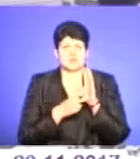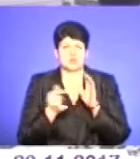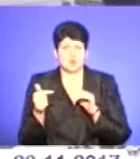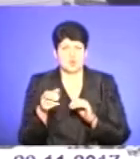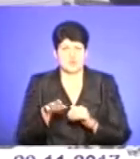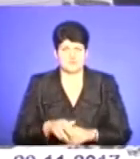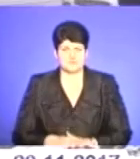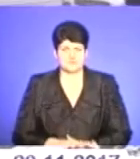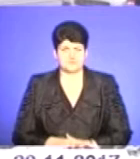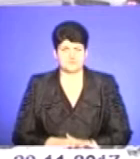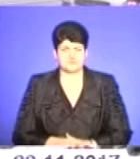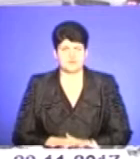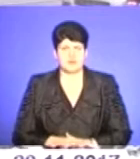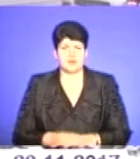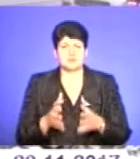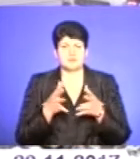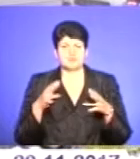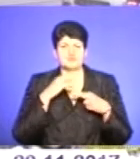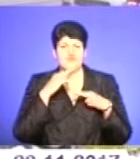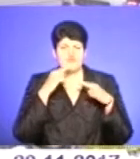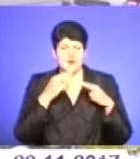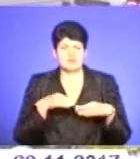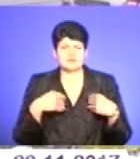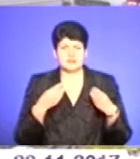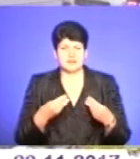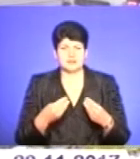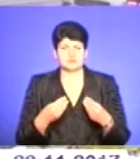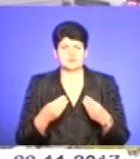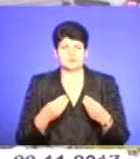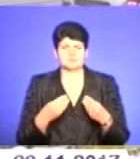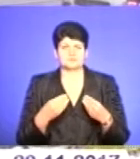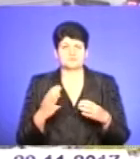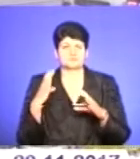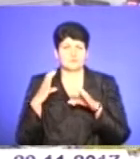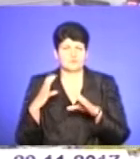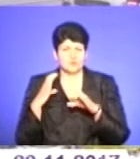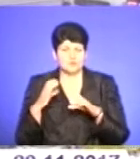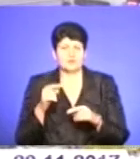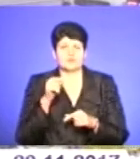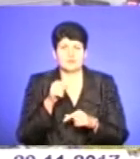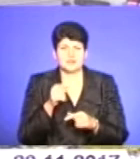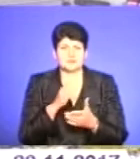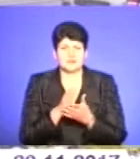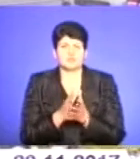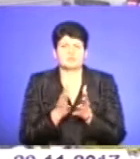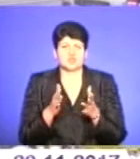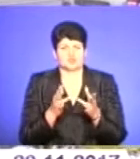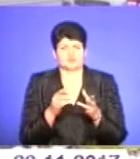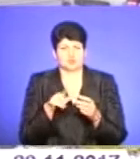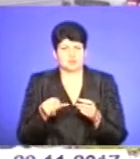Переважну увагу ми надаємо пасажирському транспорту, так як він несе потенційно більшу